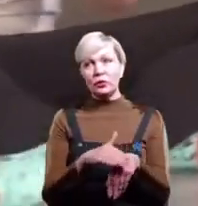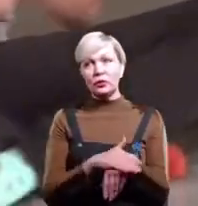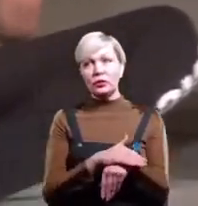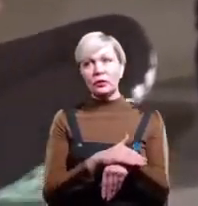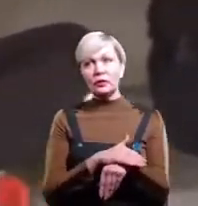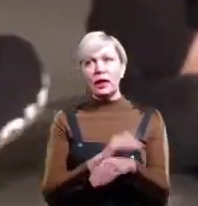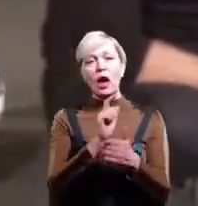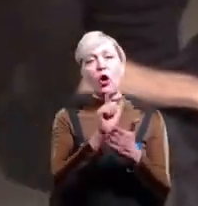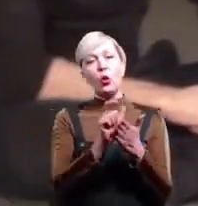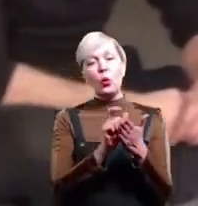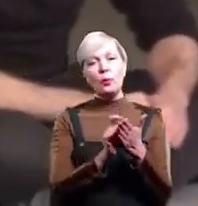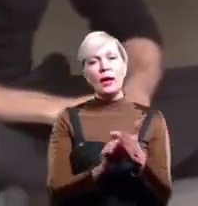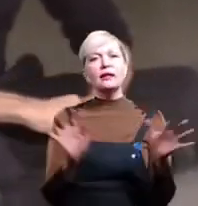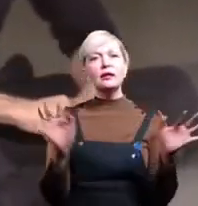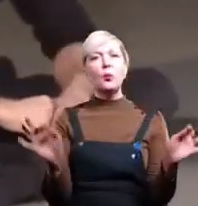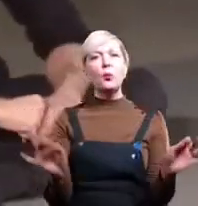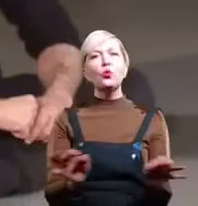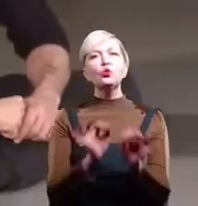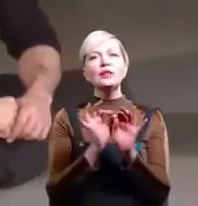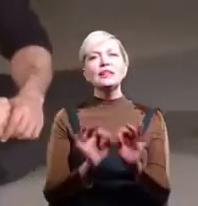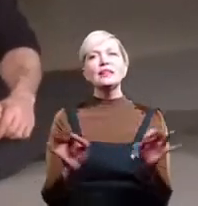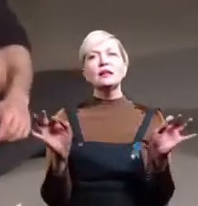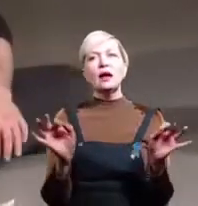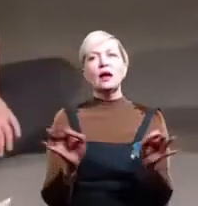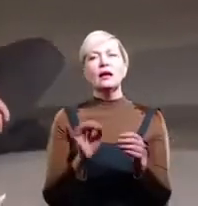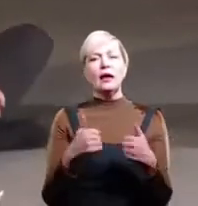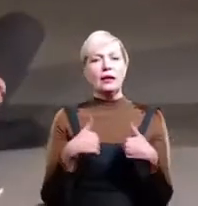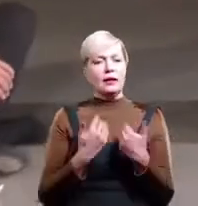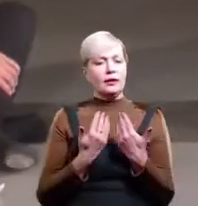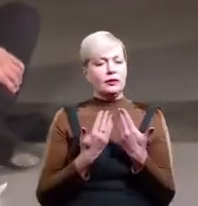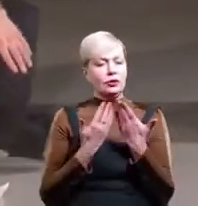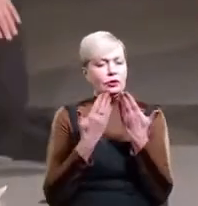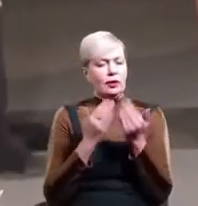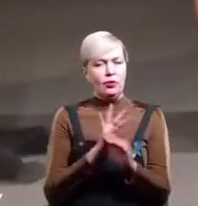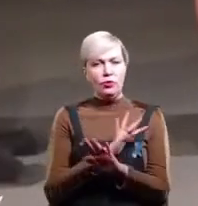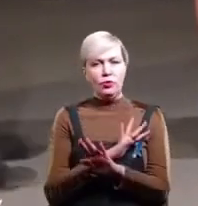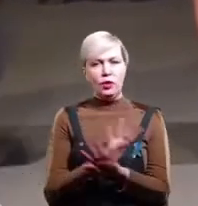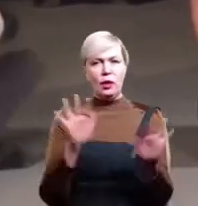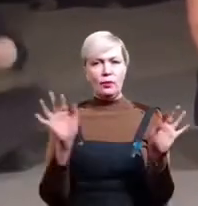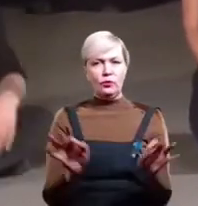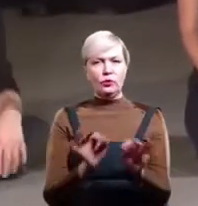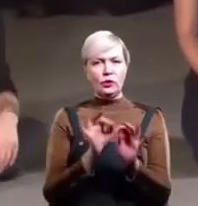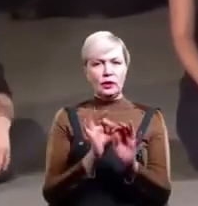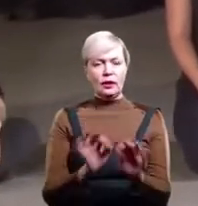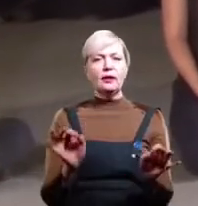куплет музикально, тому що я читаю не музикально.